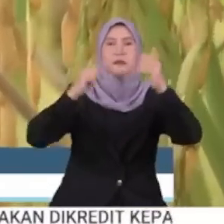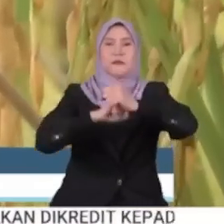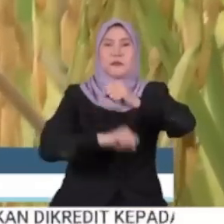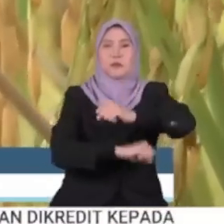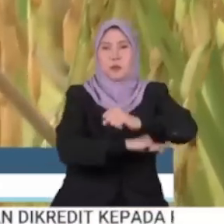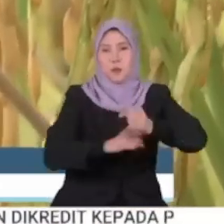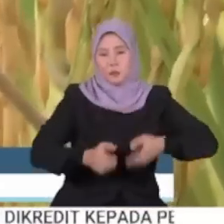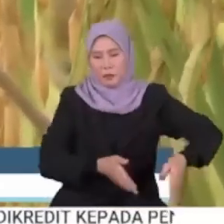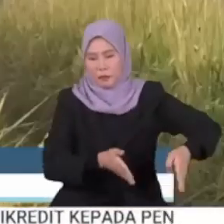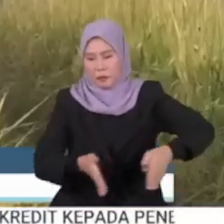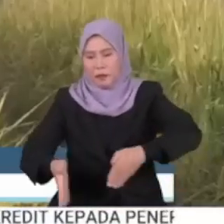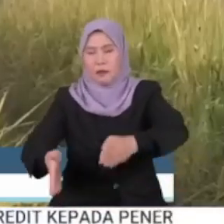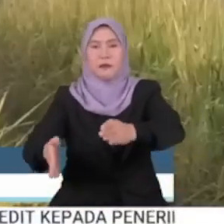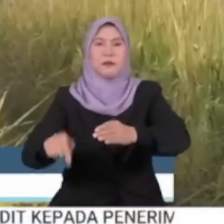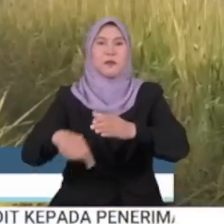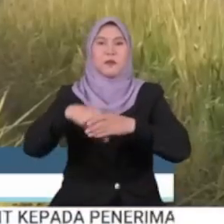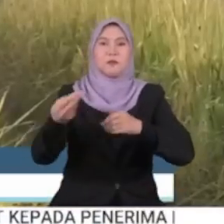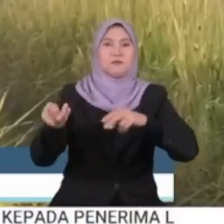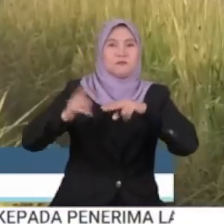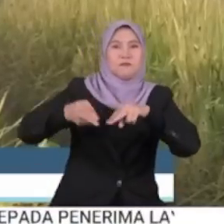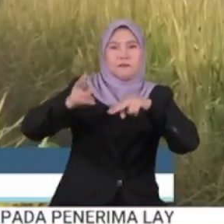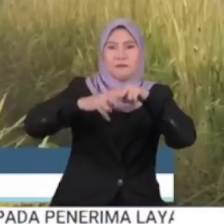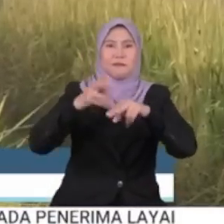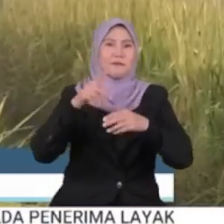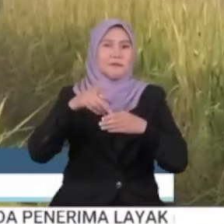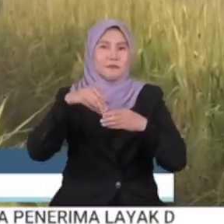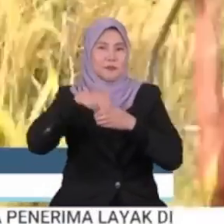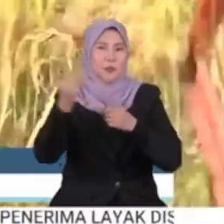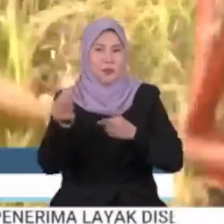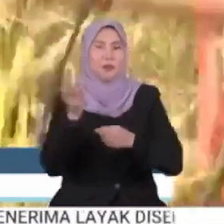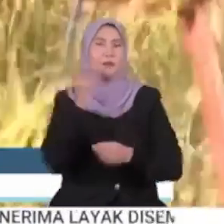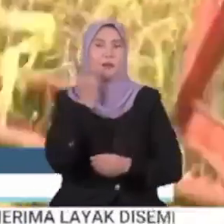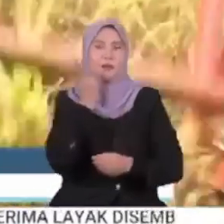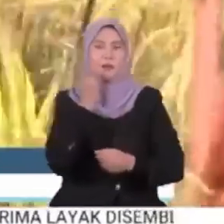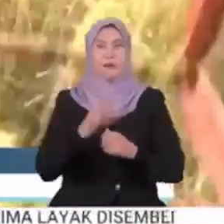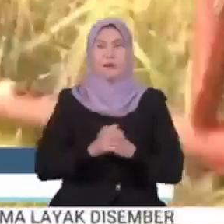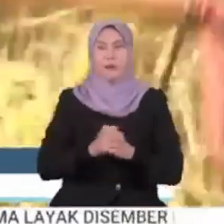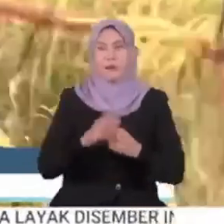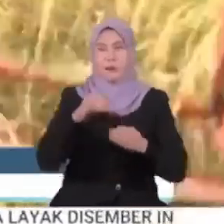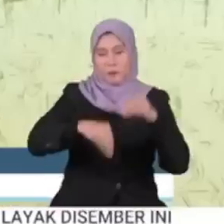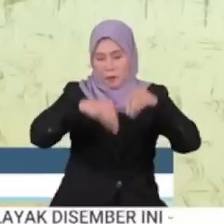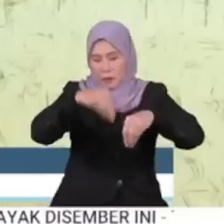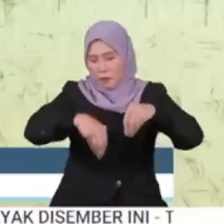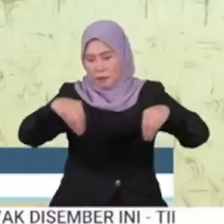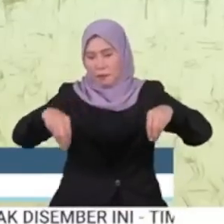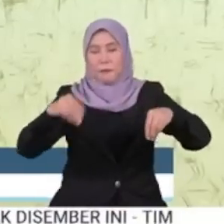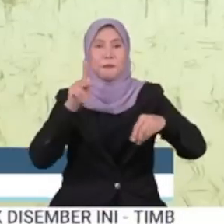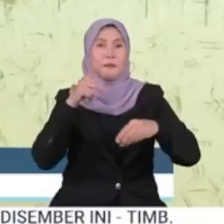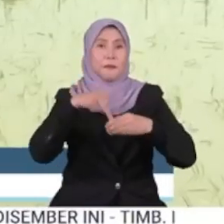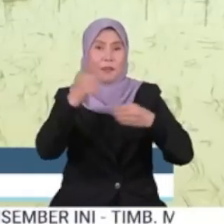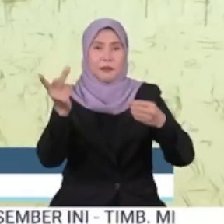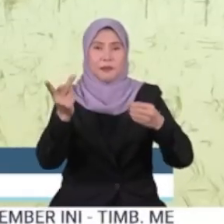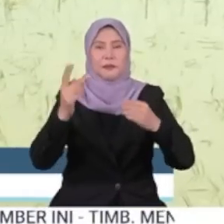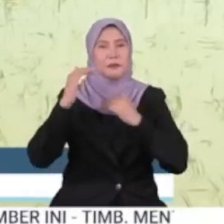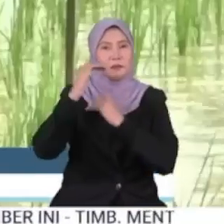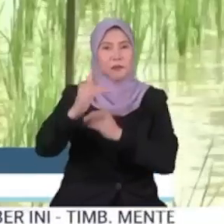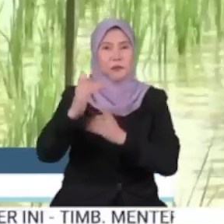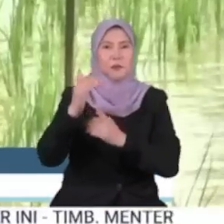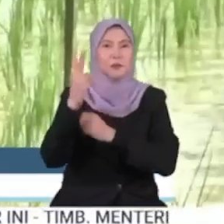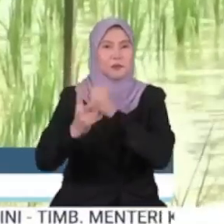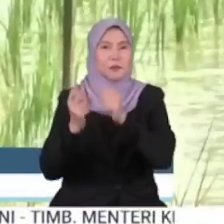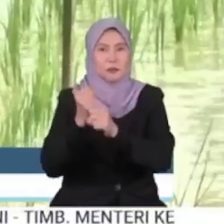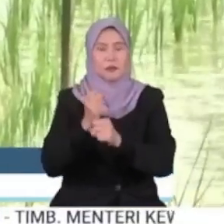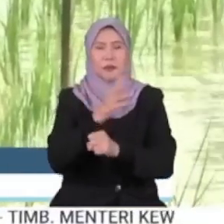infrastruktur pengairan bagi meningkatkan pengeluaran padi sekaligus menjayakan sasaran penanaman padi 5 musim dalam tempoh 2 tahun